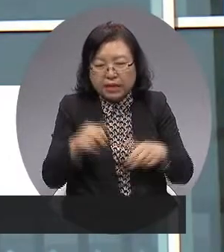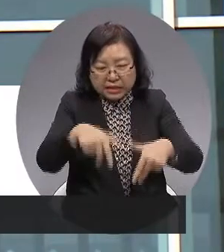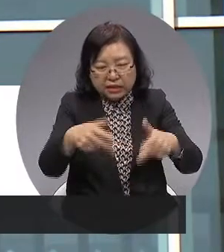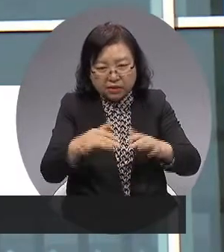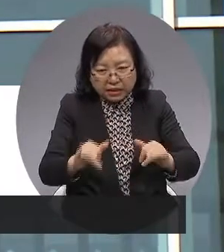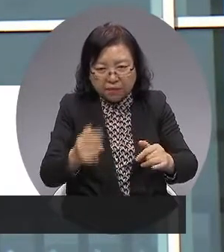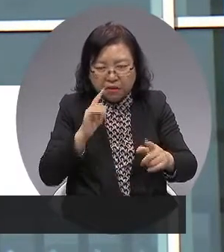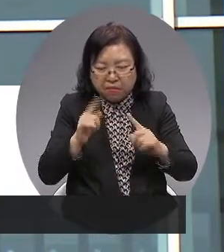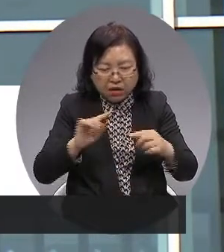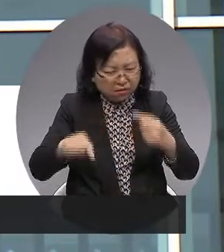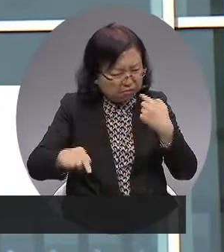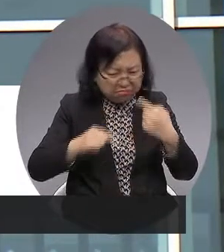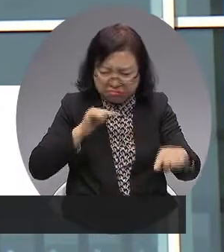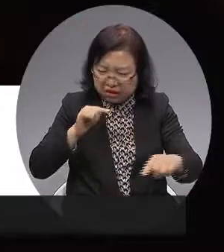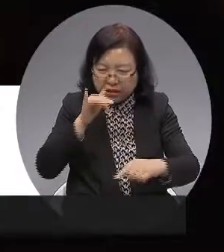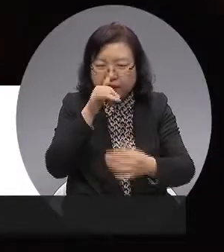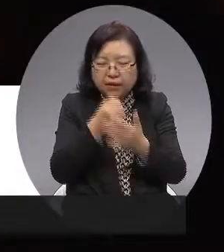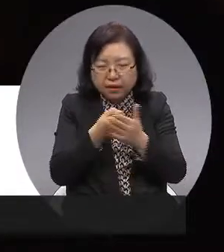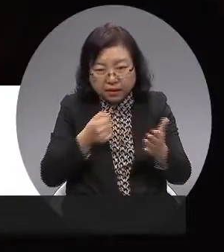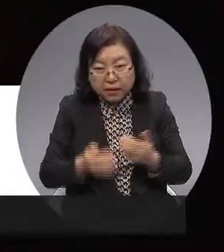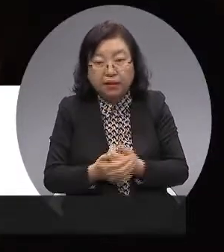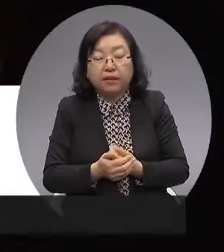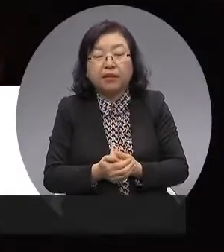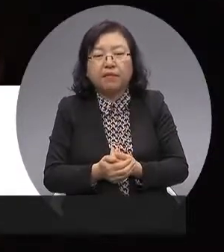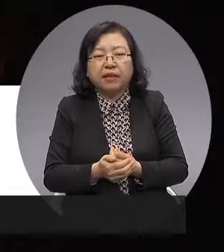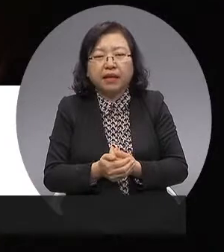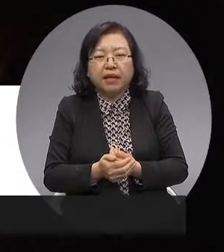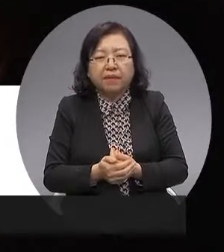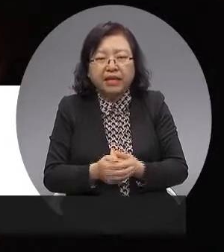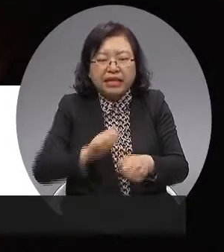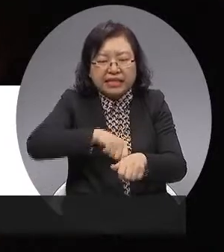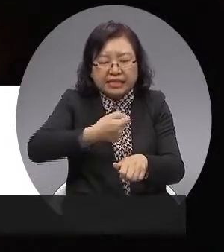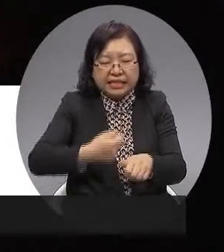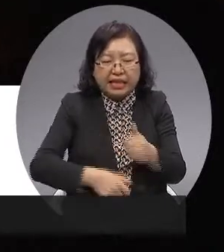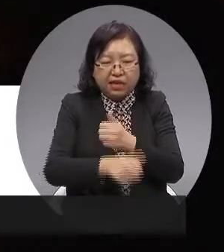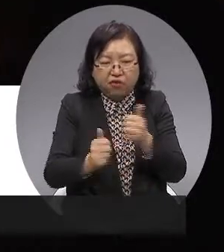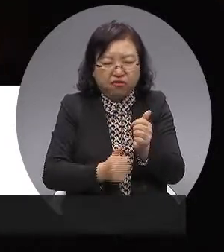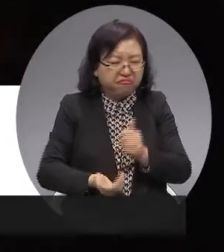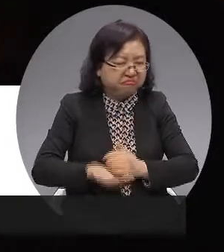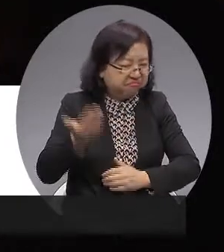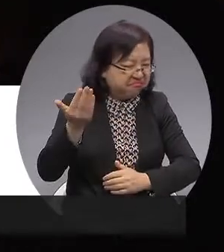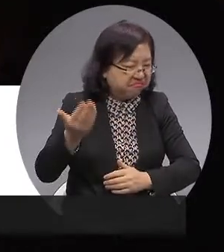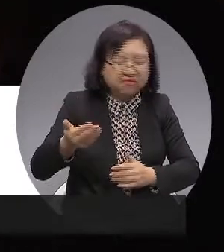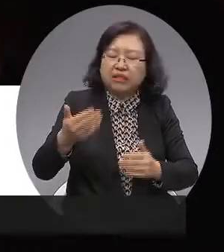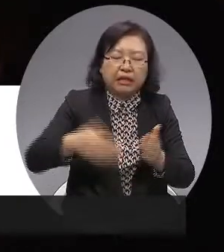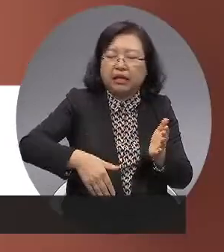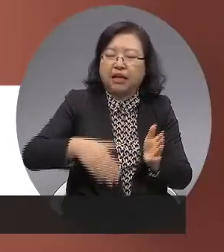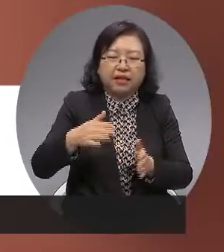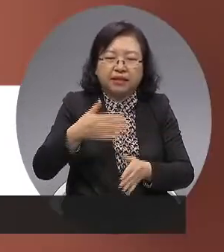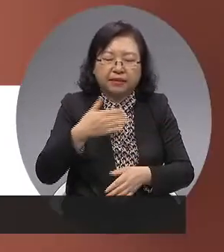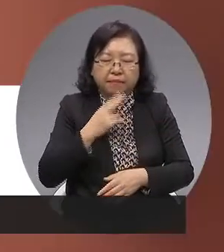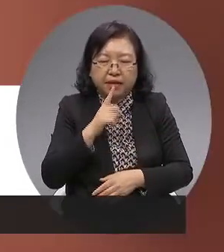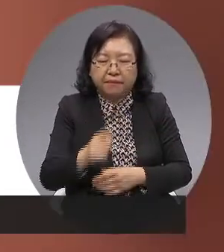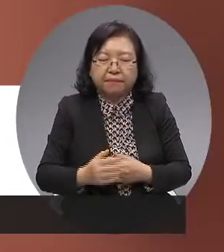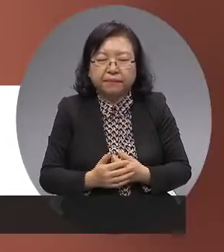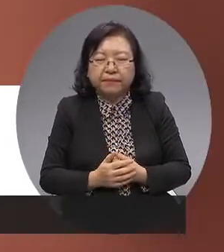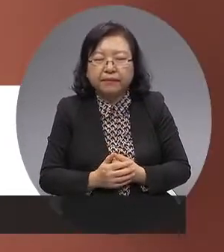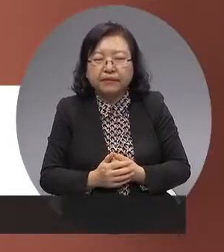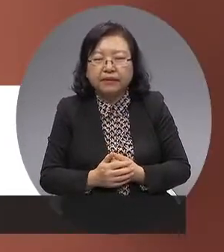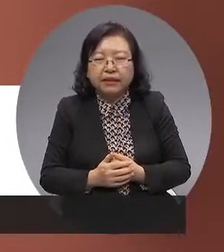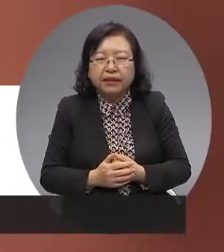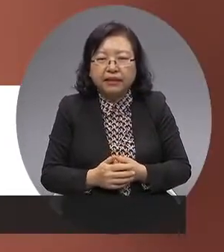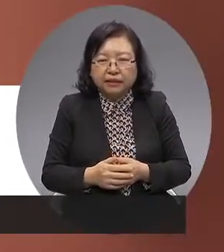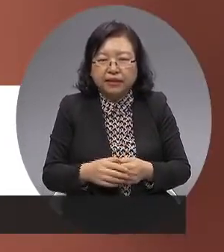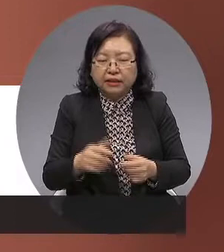서로 주장이 엇갈리는 점 등을 봤을 때 징계위원회에 회부할 정도의 사안은 아니라고 판단했습니다.